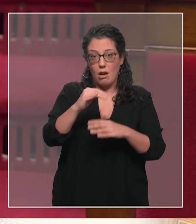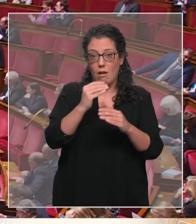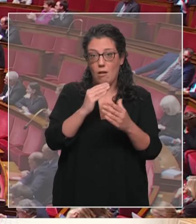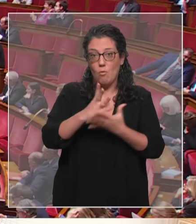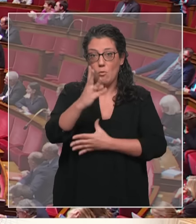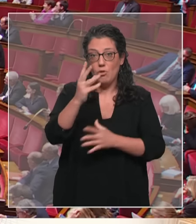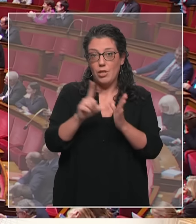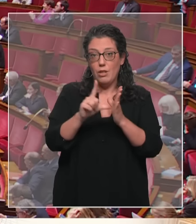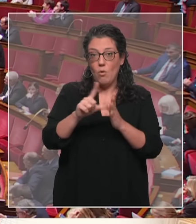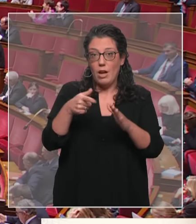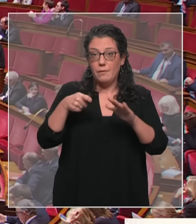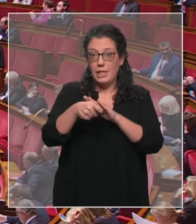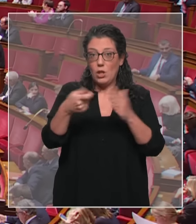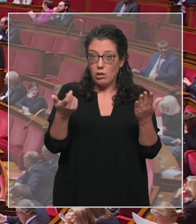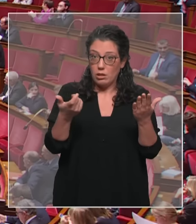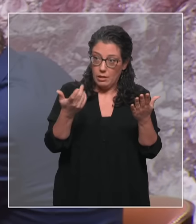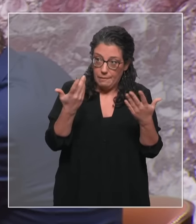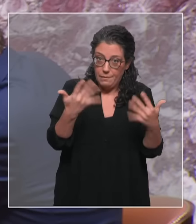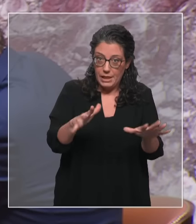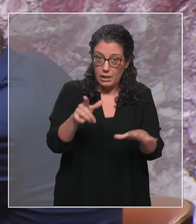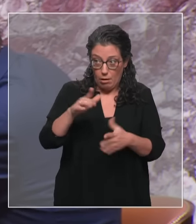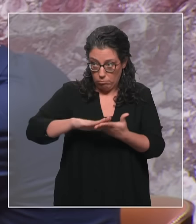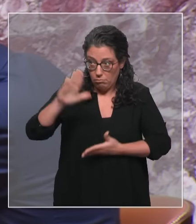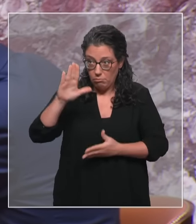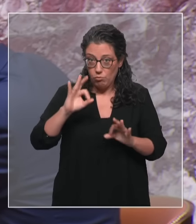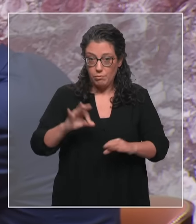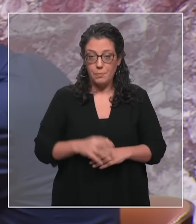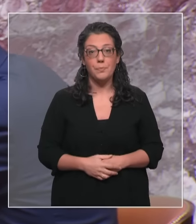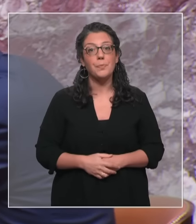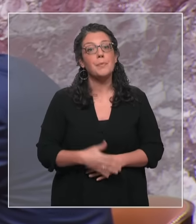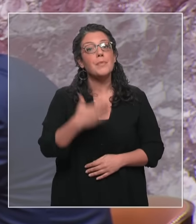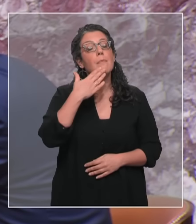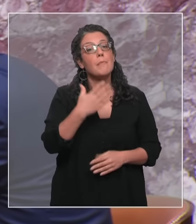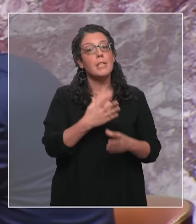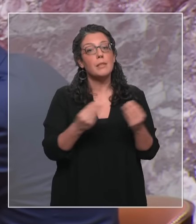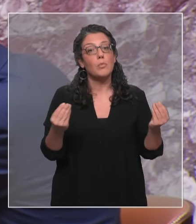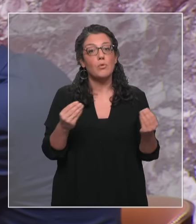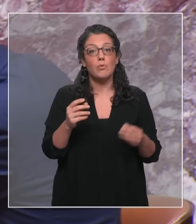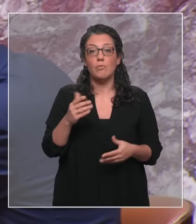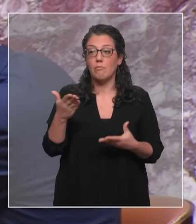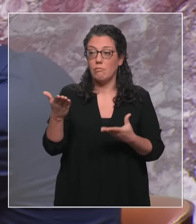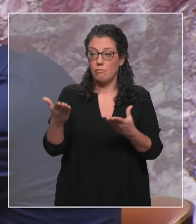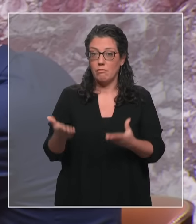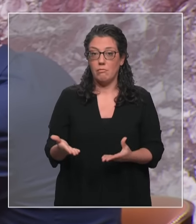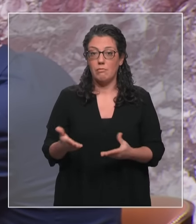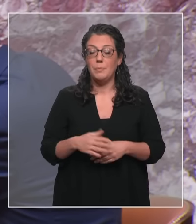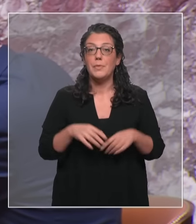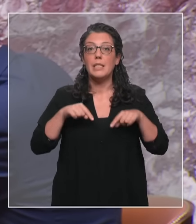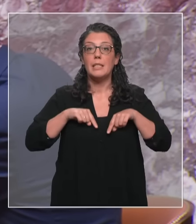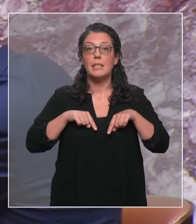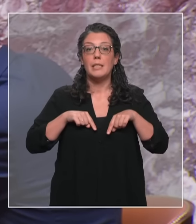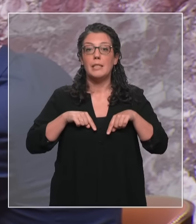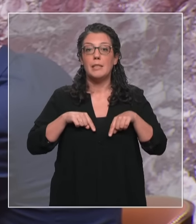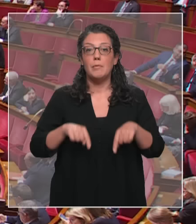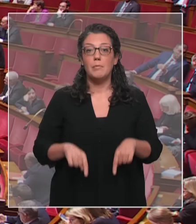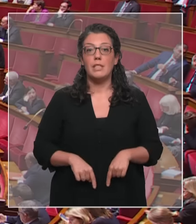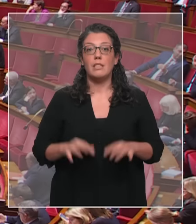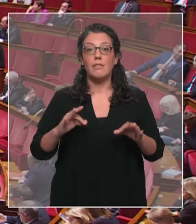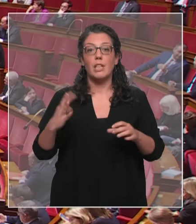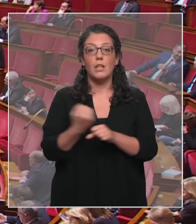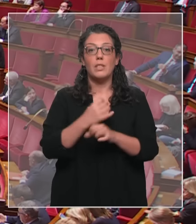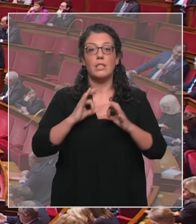finances? Merci beaucoup, mon cher collègue. La parole est à monsieur Alexandre Portier, ministre en charge de la réussite